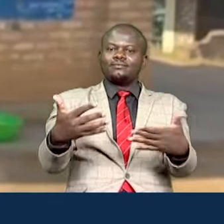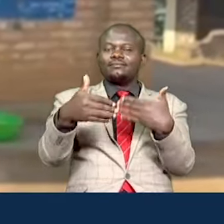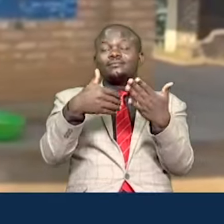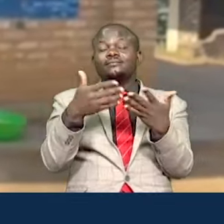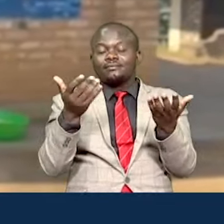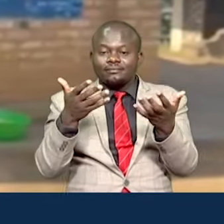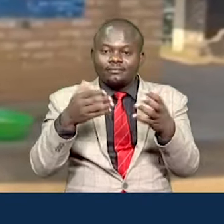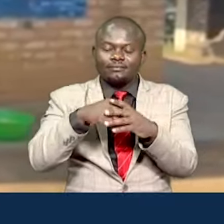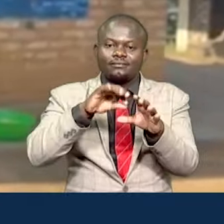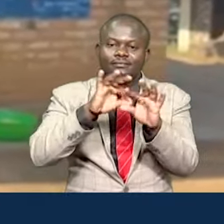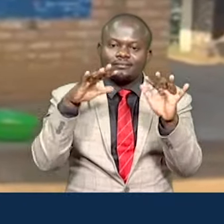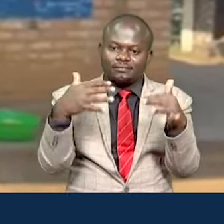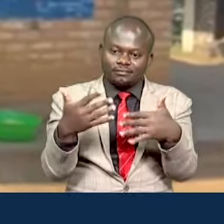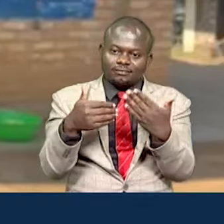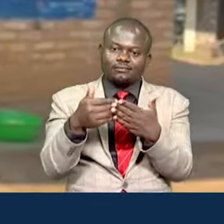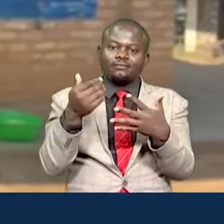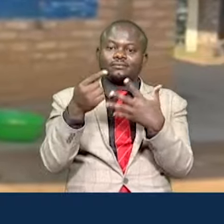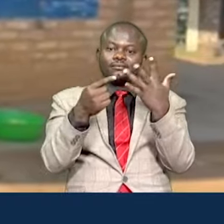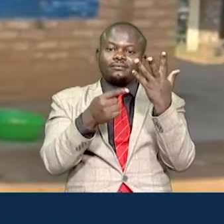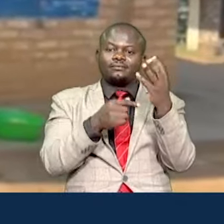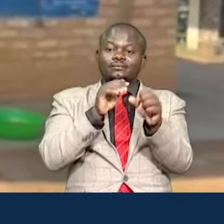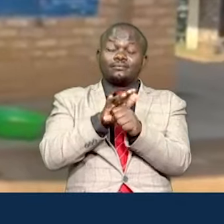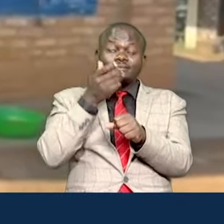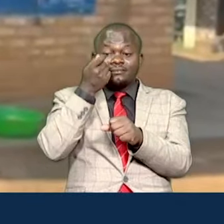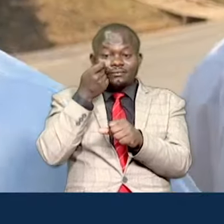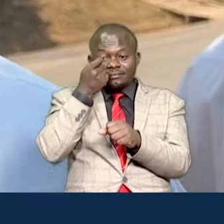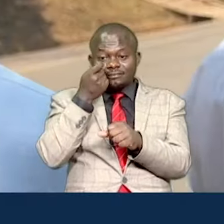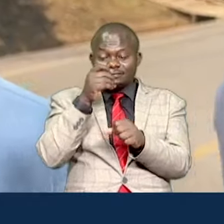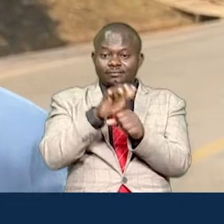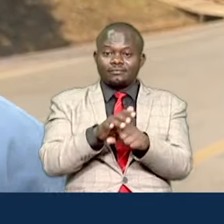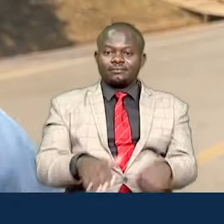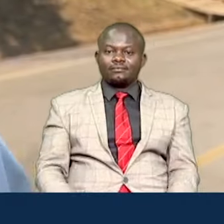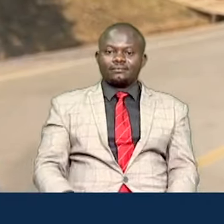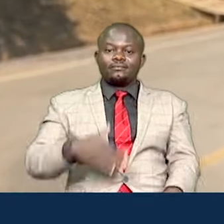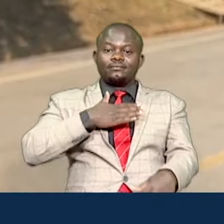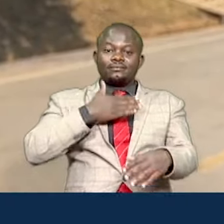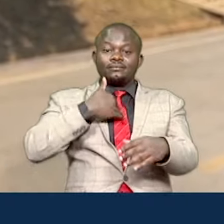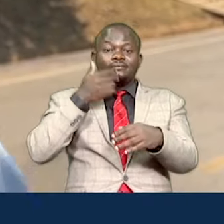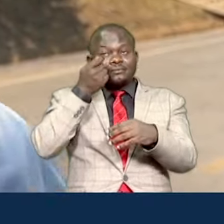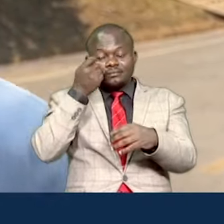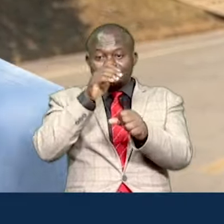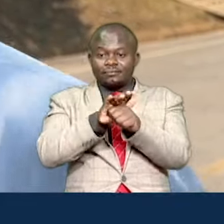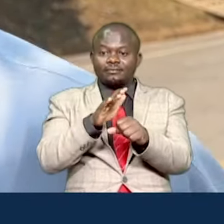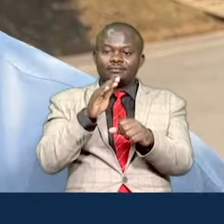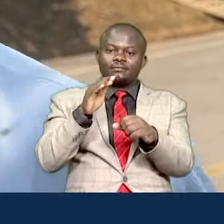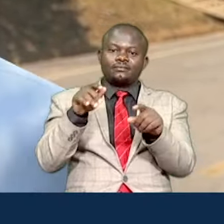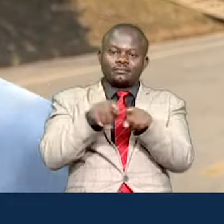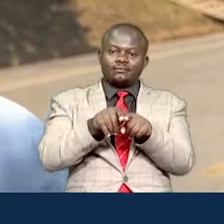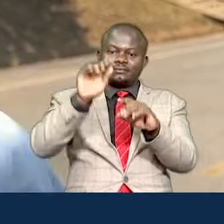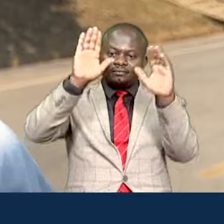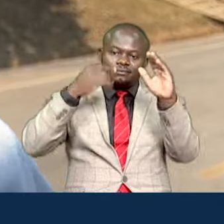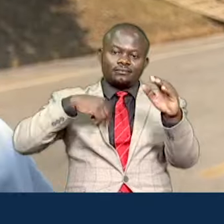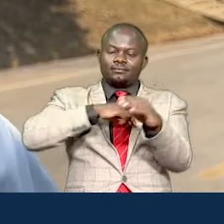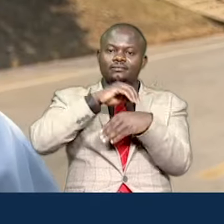ese batora gute nyine numvaga mfite amatsiko mbese njye nari mfite amatsiko akomeye cyane nk'uruhare rwanjye mu